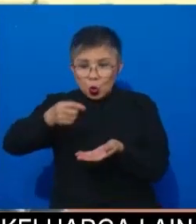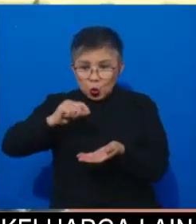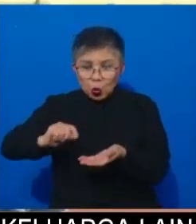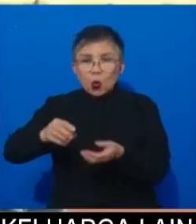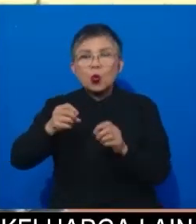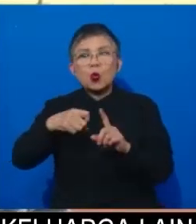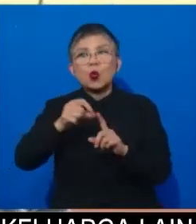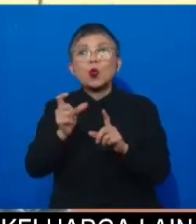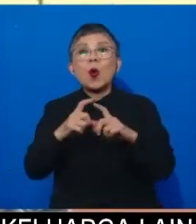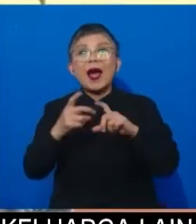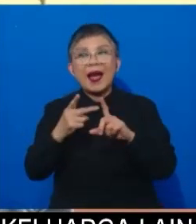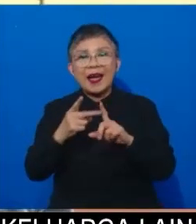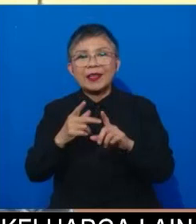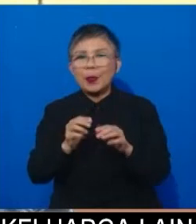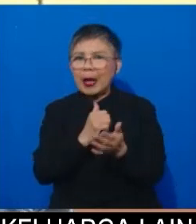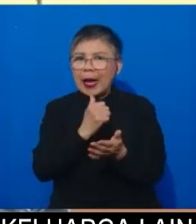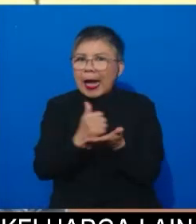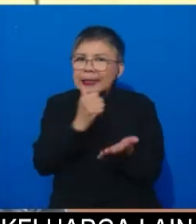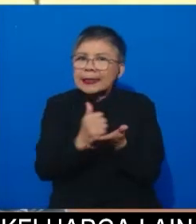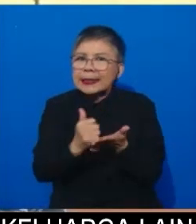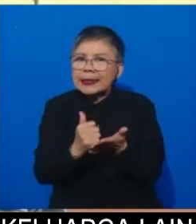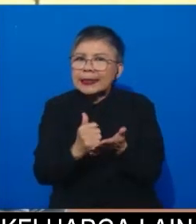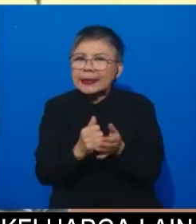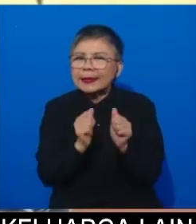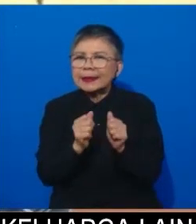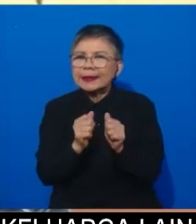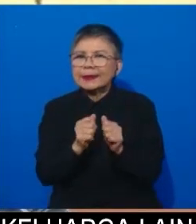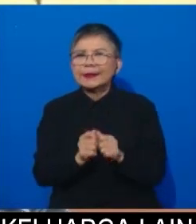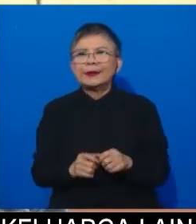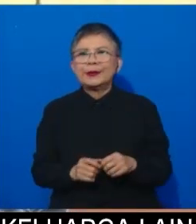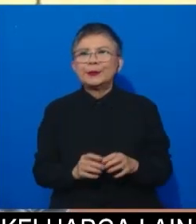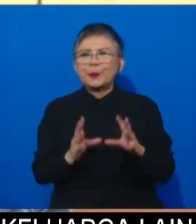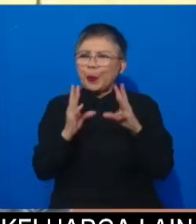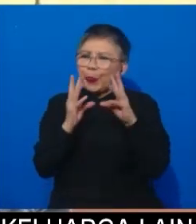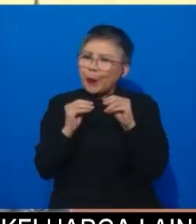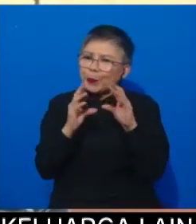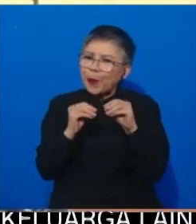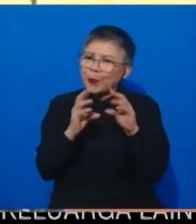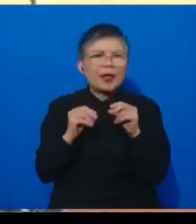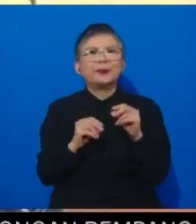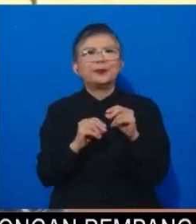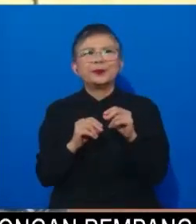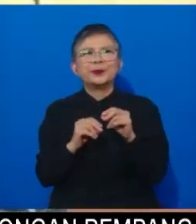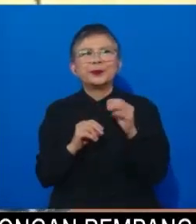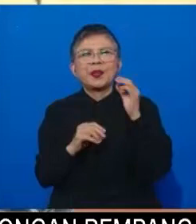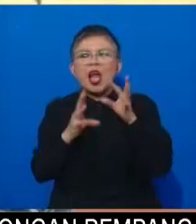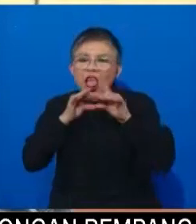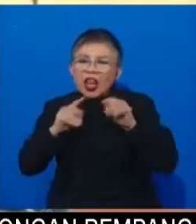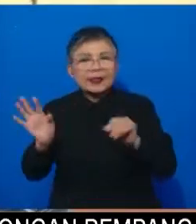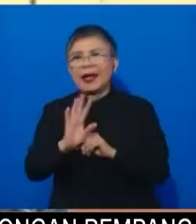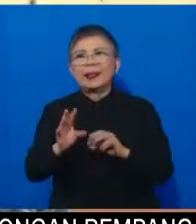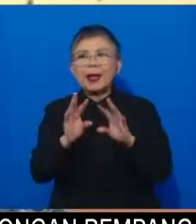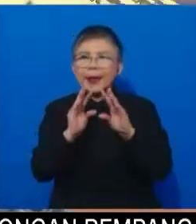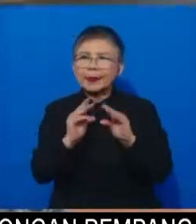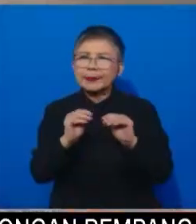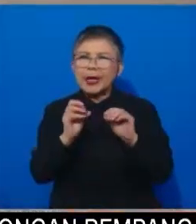memang kita bikin yang apa, nyemek gitu ya, tapi ada kuahnya gitu mas, agak pedes